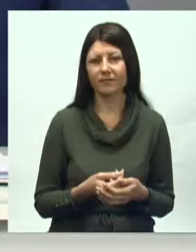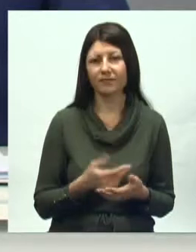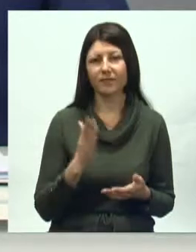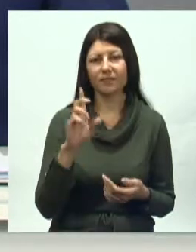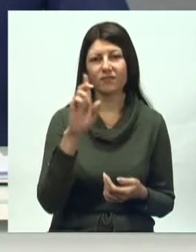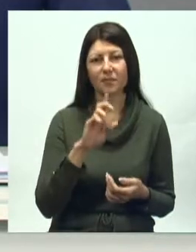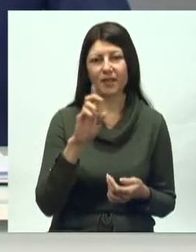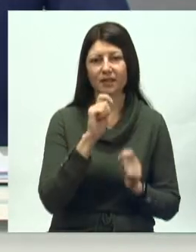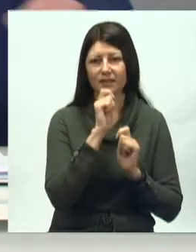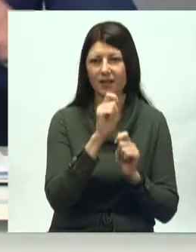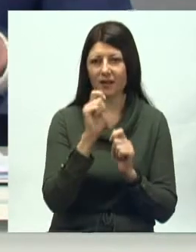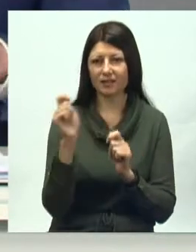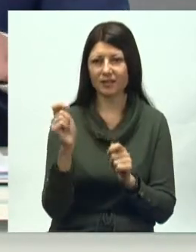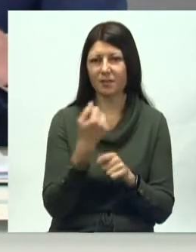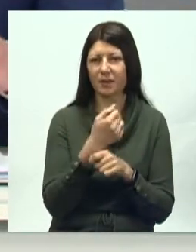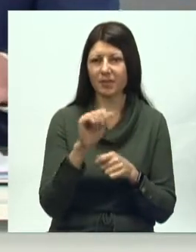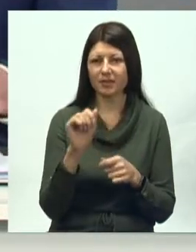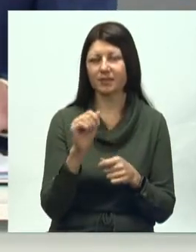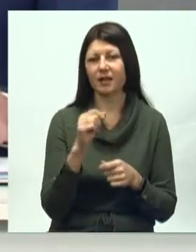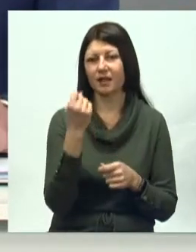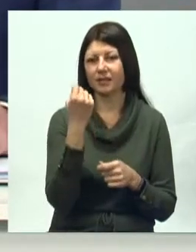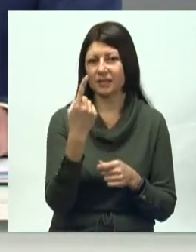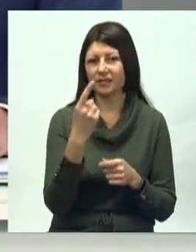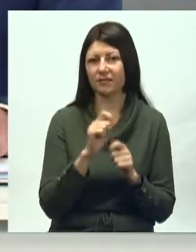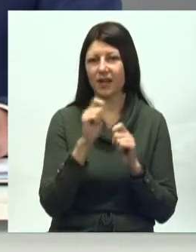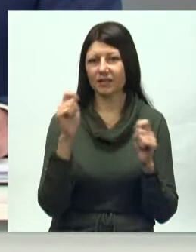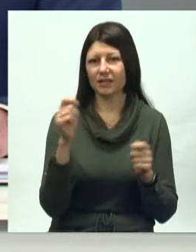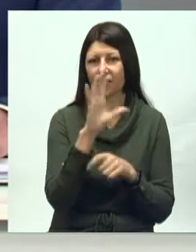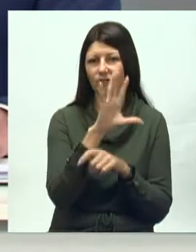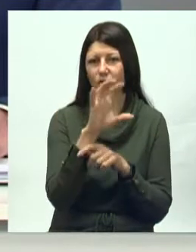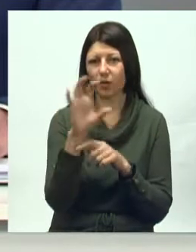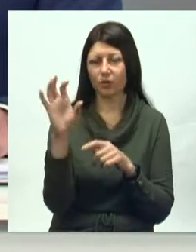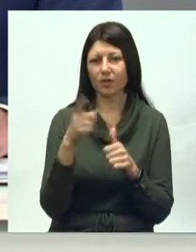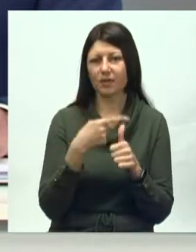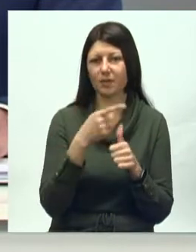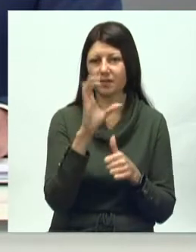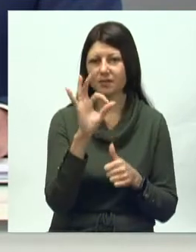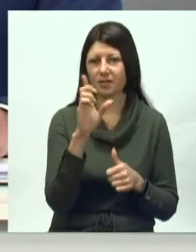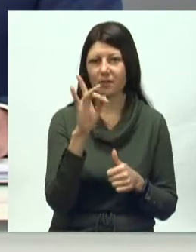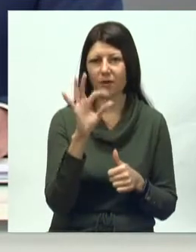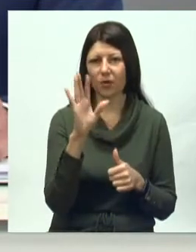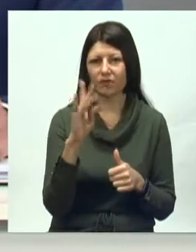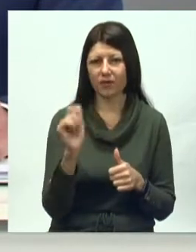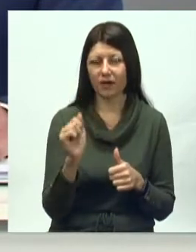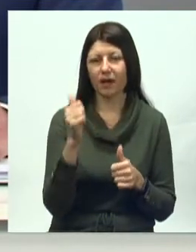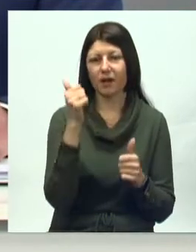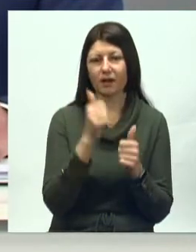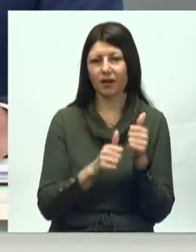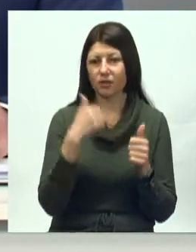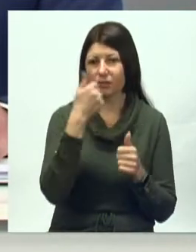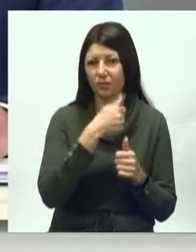В Белгороде наградили победителей и призеров 11-го открытого фотоконкурса имени Собровина. С каждым годом творческое